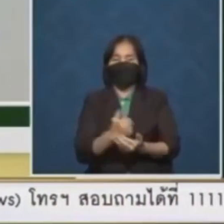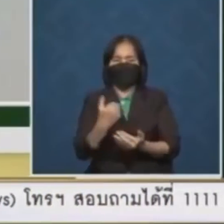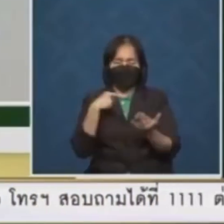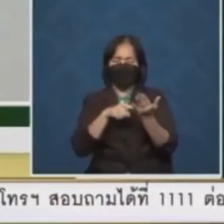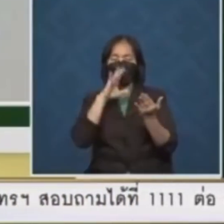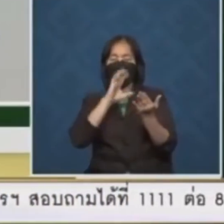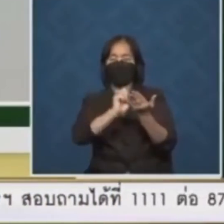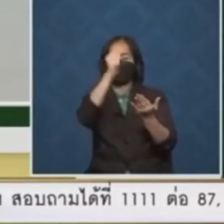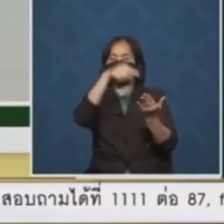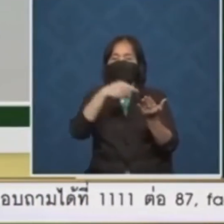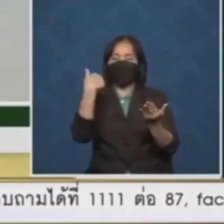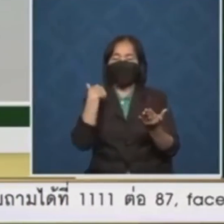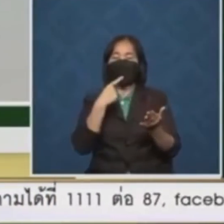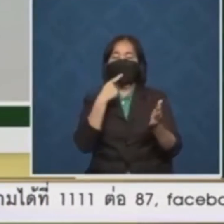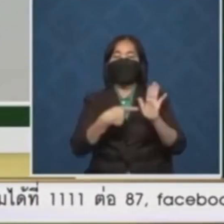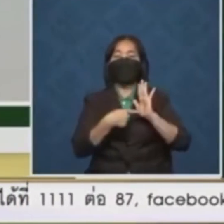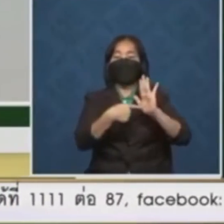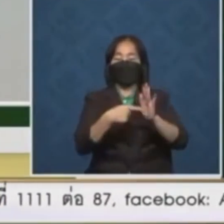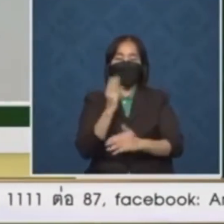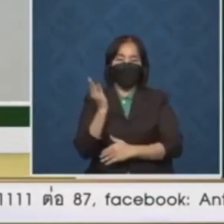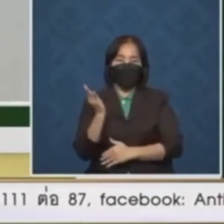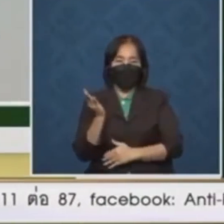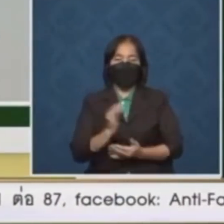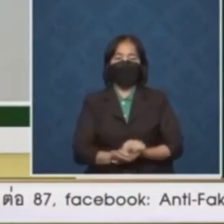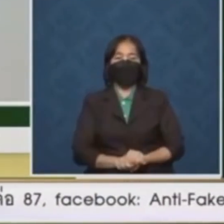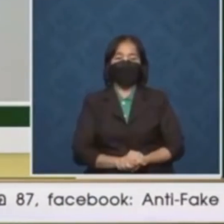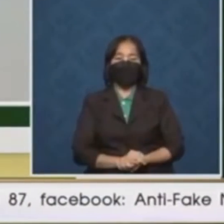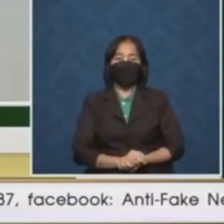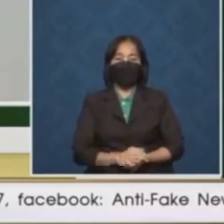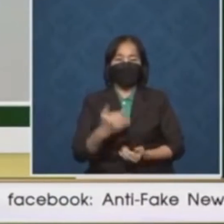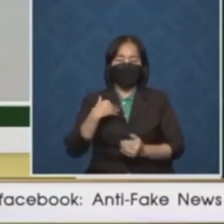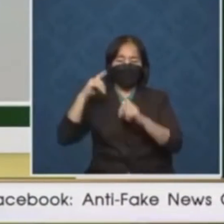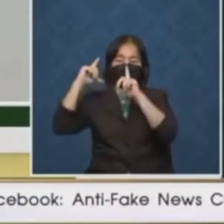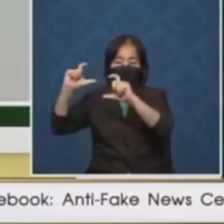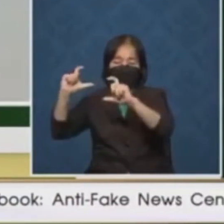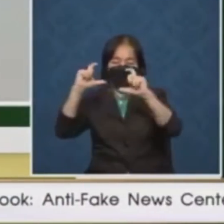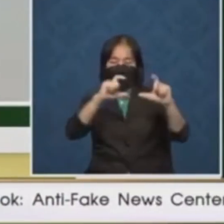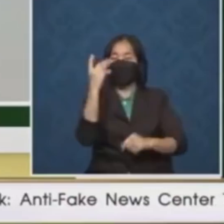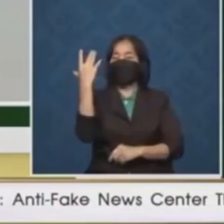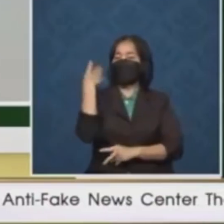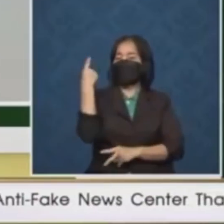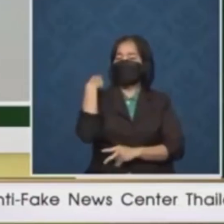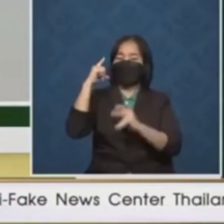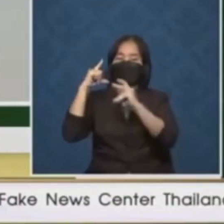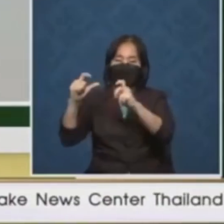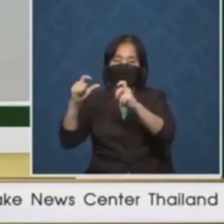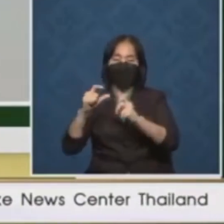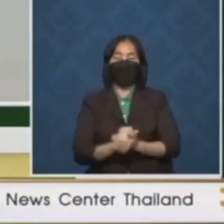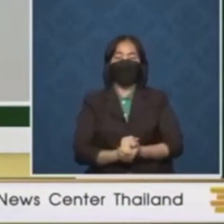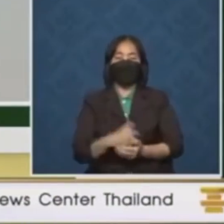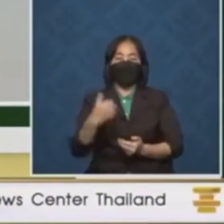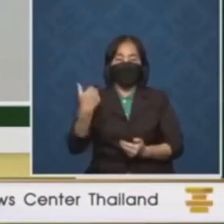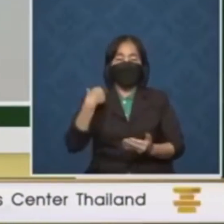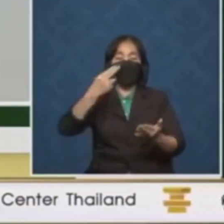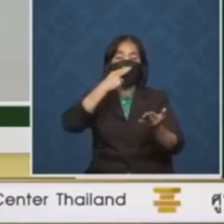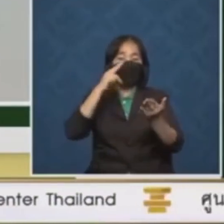ธต่างๆนะครับขออนุญาตดูตามภาพนะครับตรงนี้ก็ได้แคปมาจากหน้าจอเมื่อวานนี้หนังสือที่นำมาแสดงน